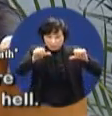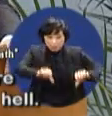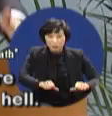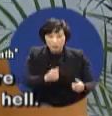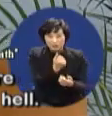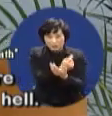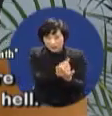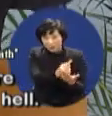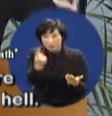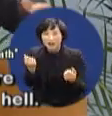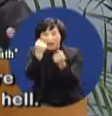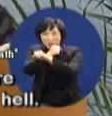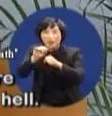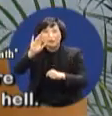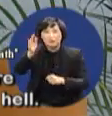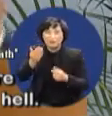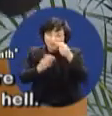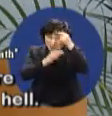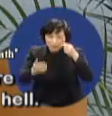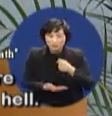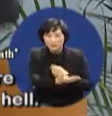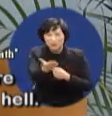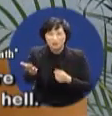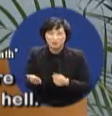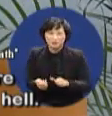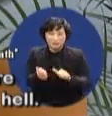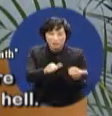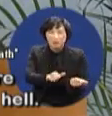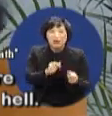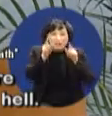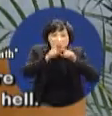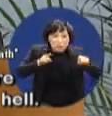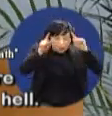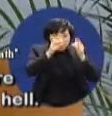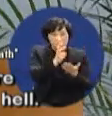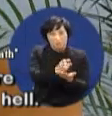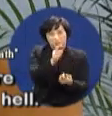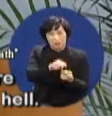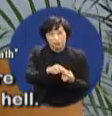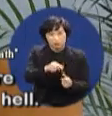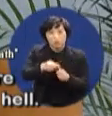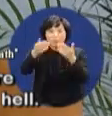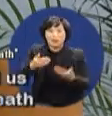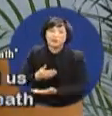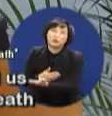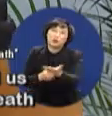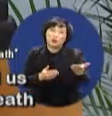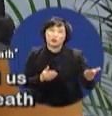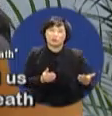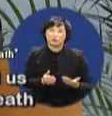저주에서 해방된 성도요, 사망과 지옥에서 합법적으로 구원받은 자들이요,